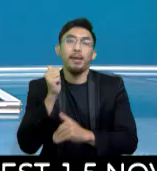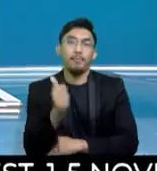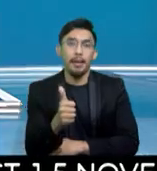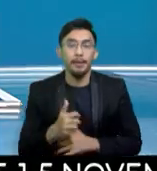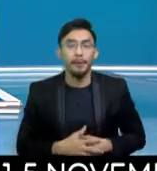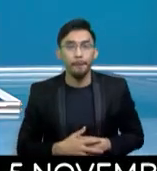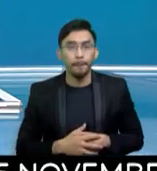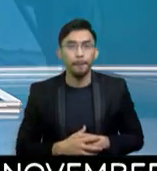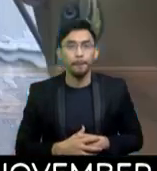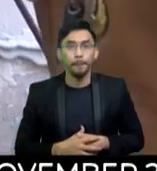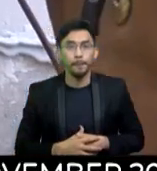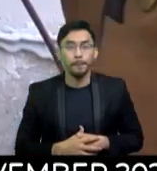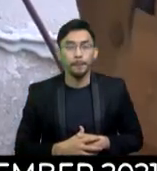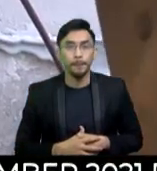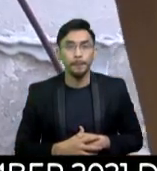dilakukan.